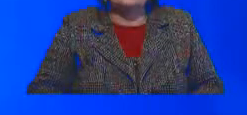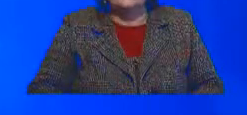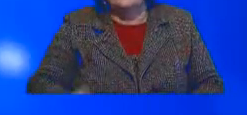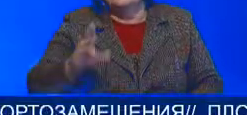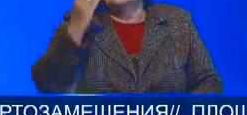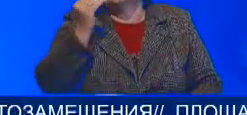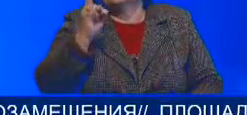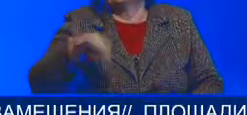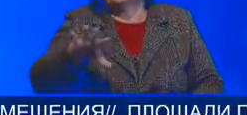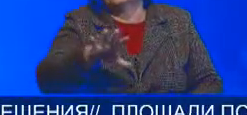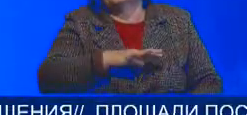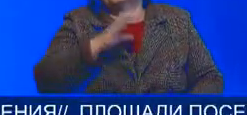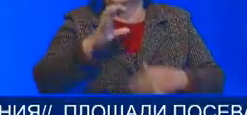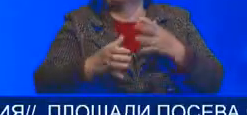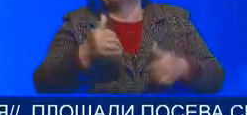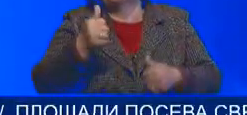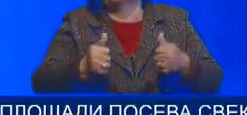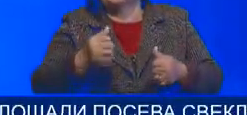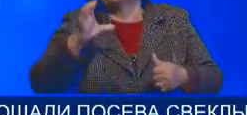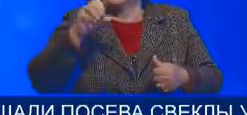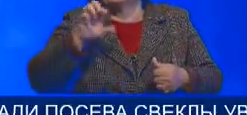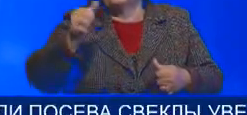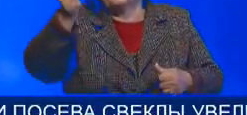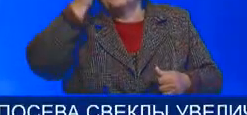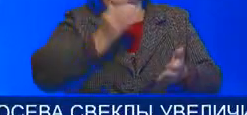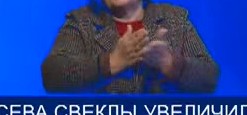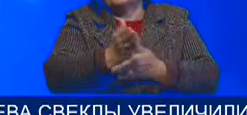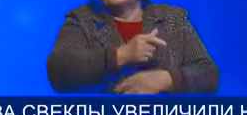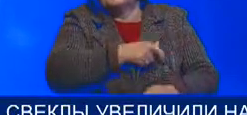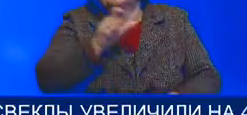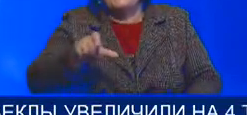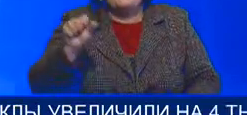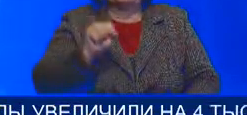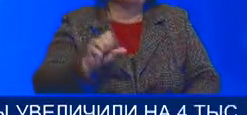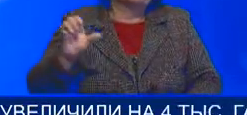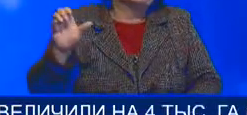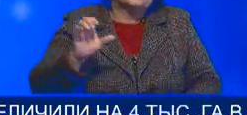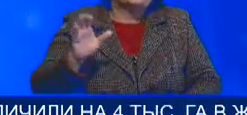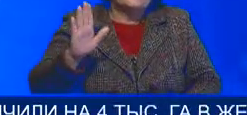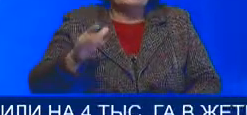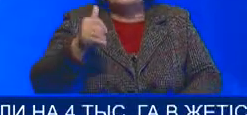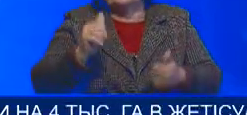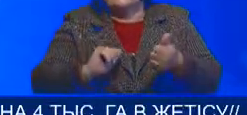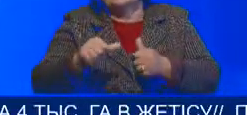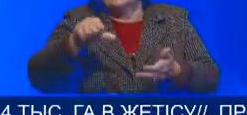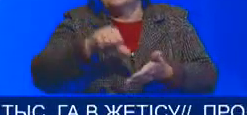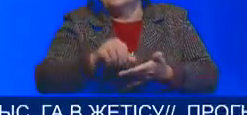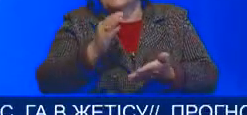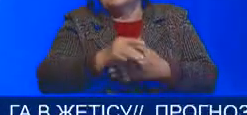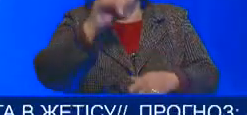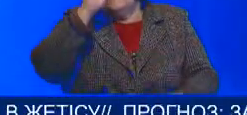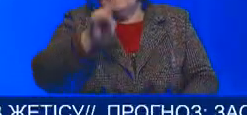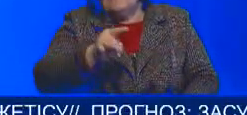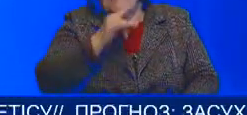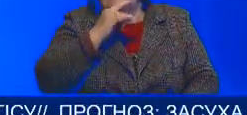В Кармакшинском районе прошел международный турнир по самбо памяти заслуженного тренера Адильбека Серикбаева. В соревнованиях приняли участие